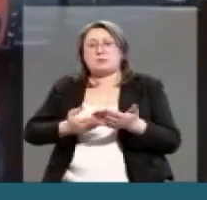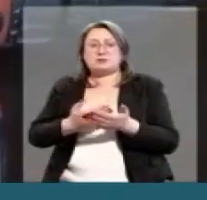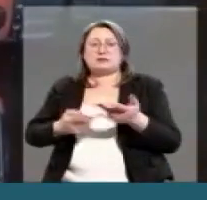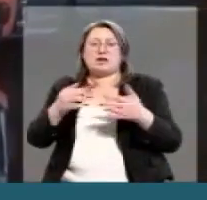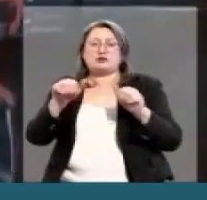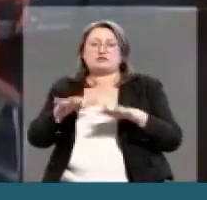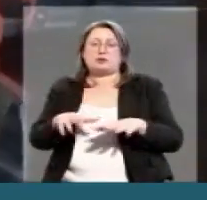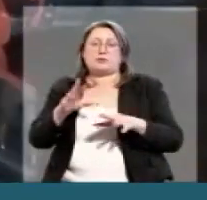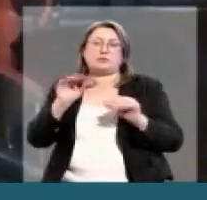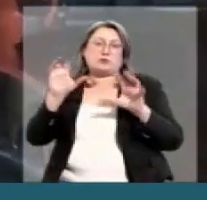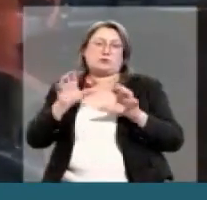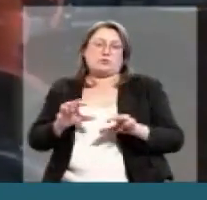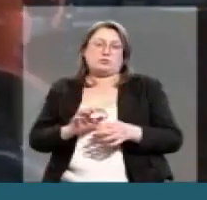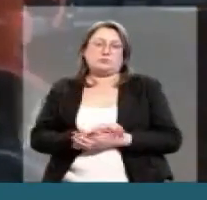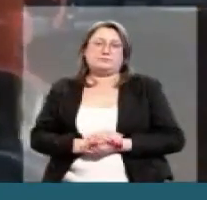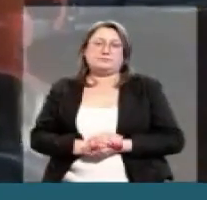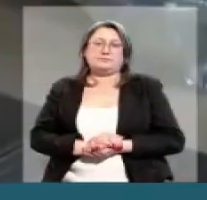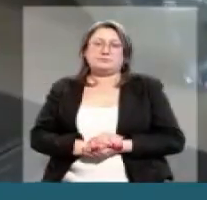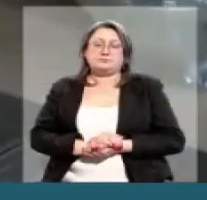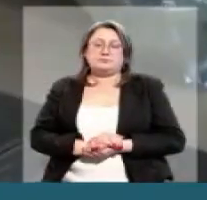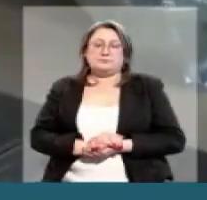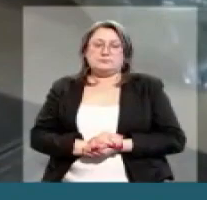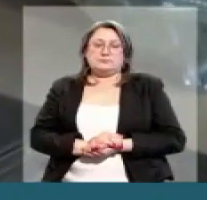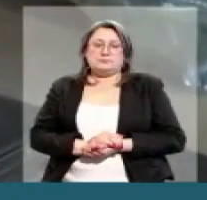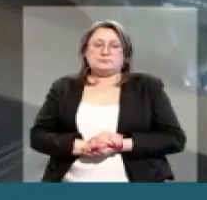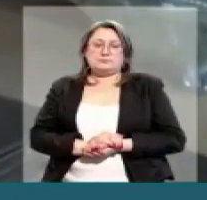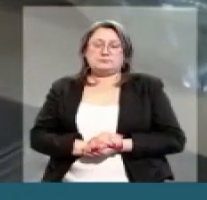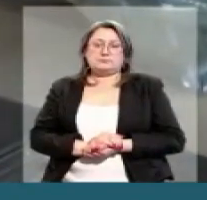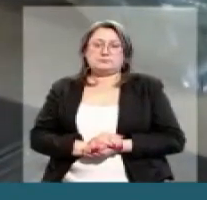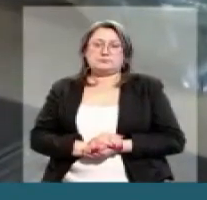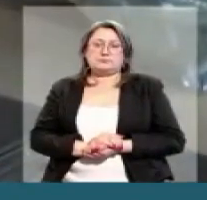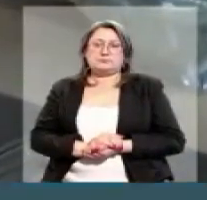решения их в рамках законодательства страны. Алмажан Аманкельдинова, Руслан Шабаев, телеканал Кустанай.